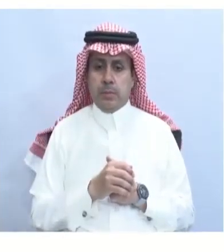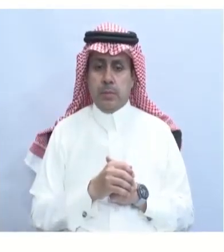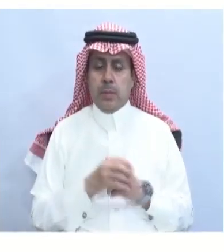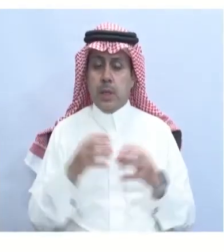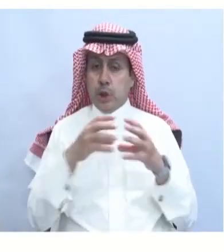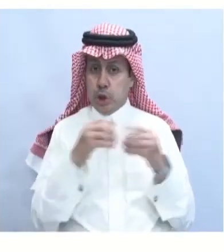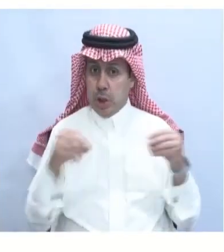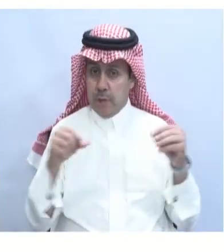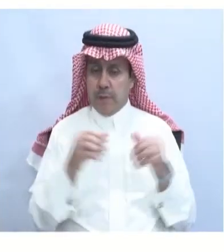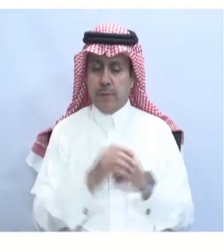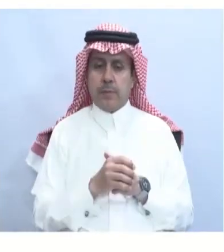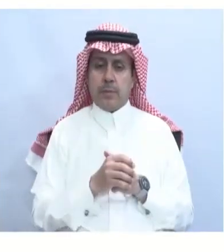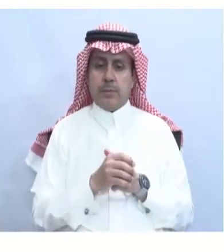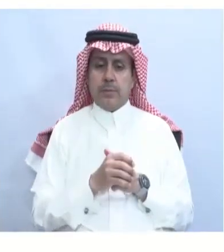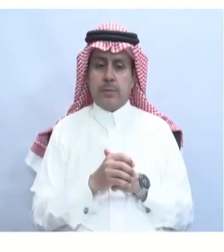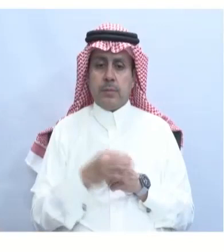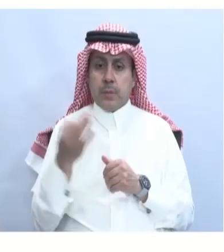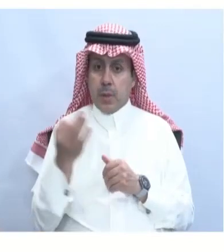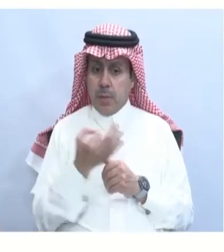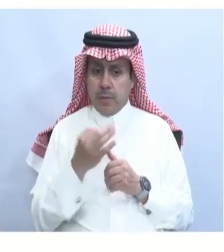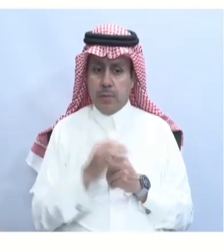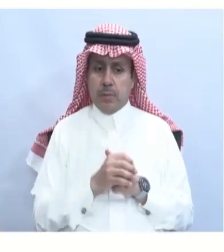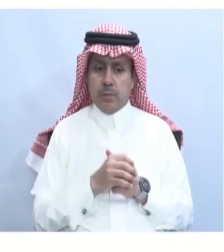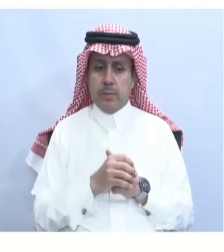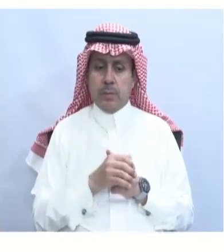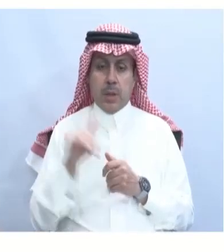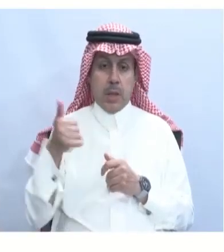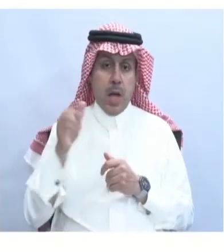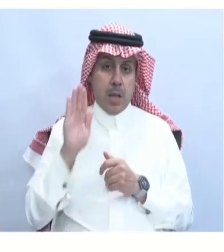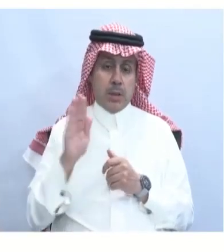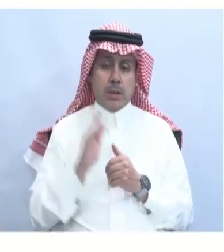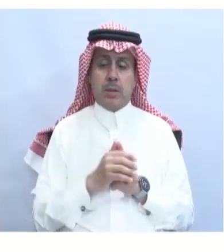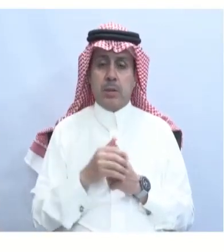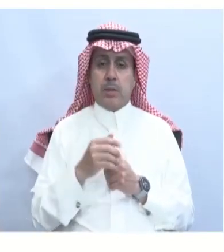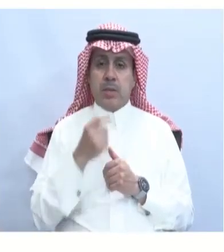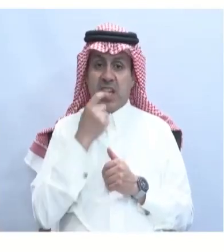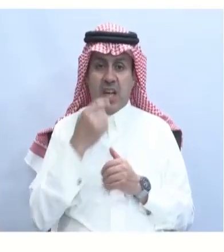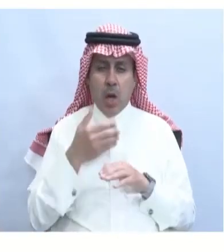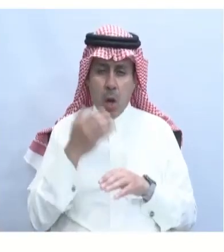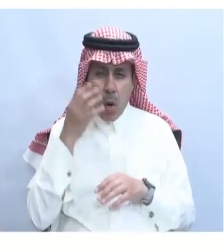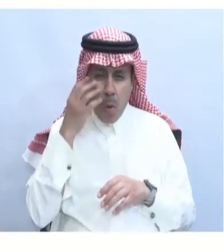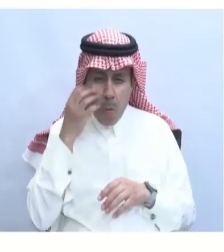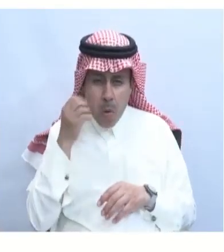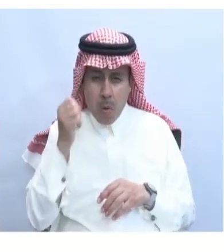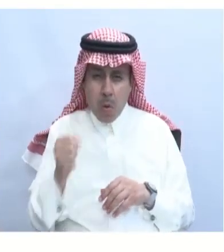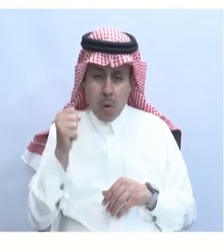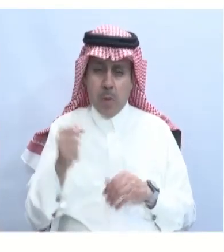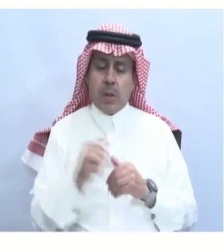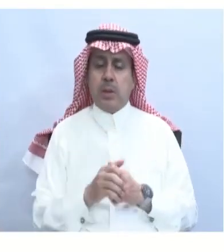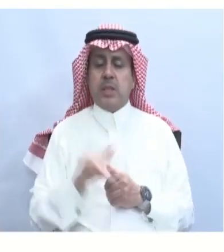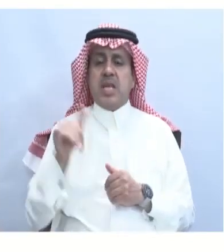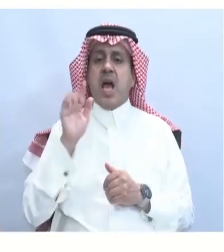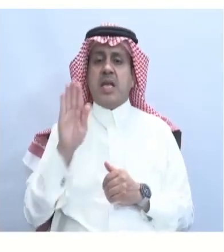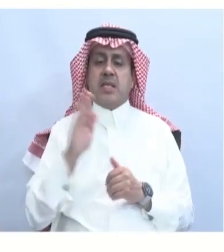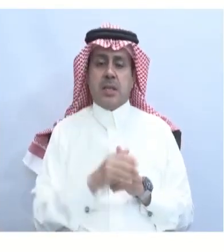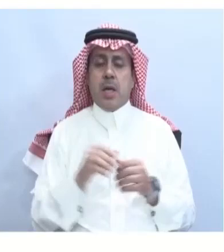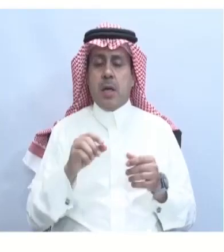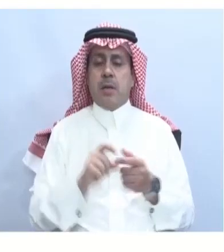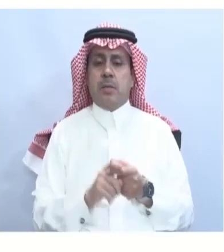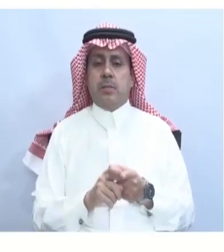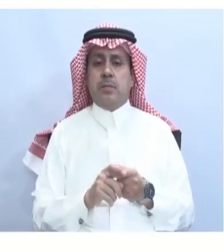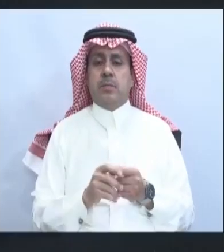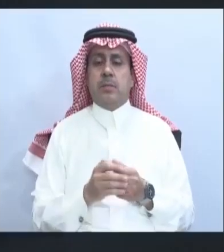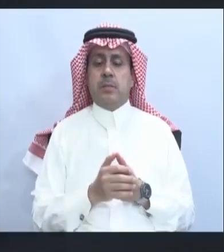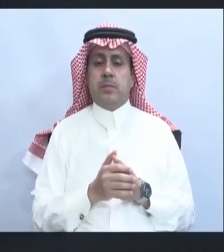تعريف بعض الكلمات في الايه اليائس من المحيض هي المراه الكبيره التي انقطع حيضها